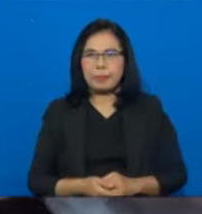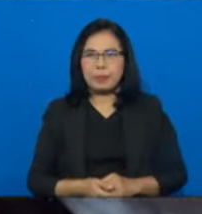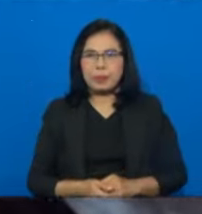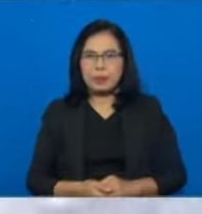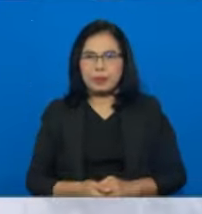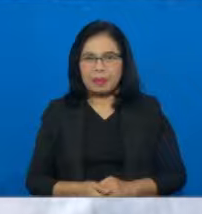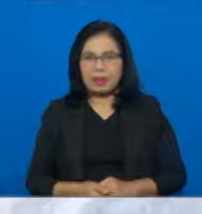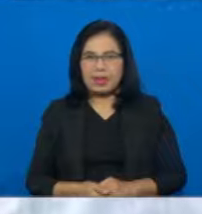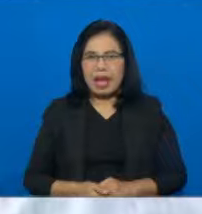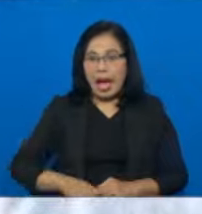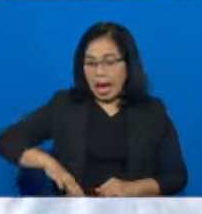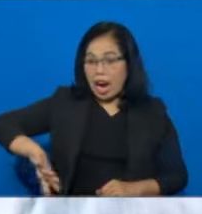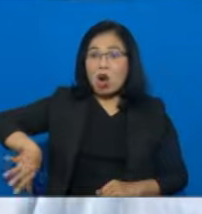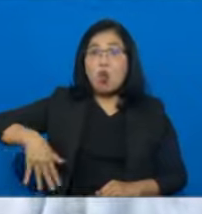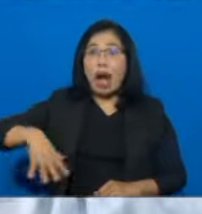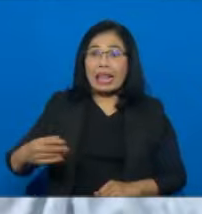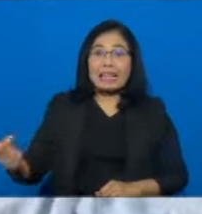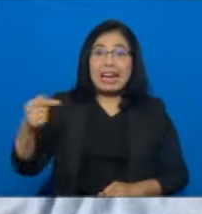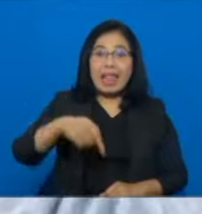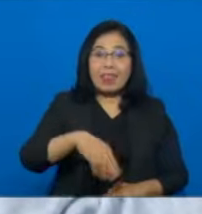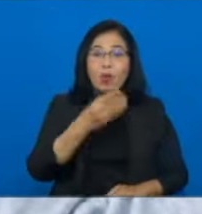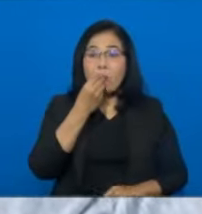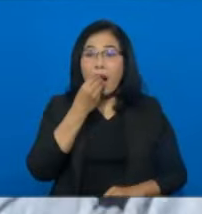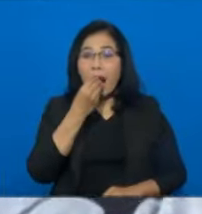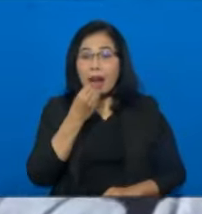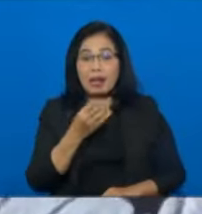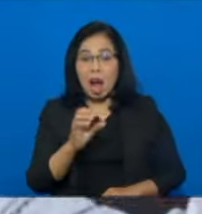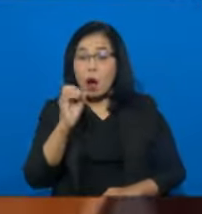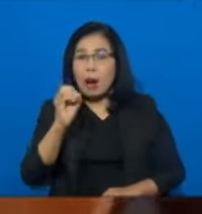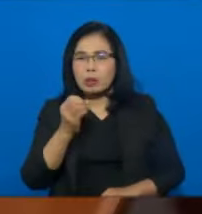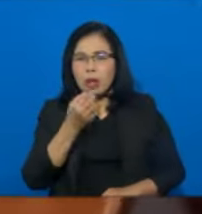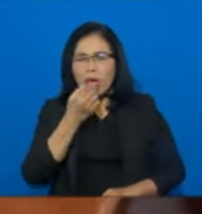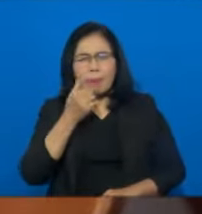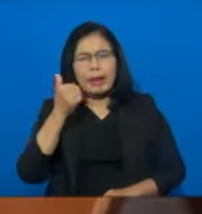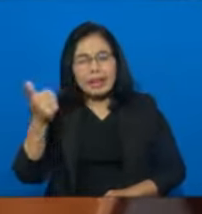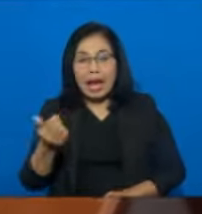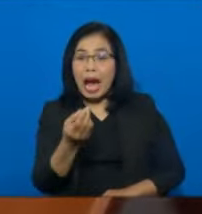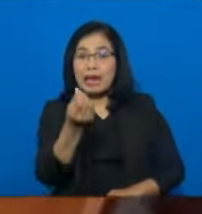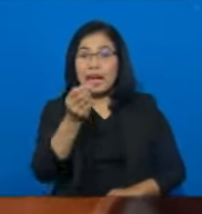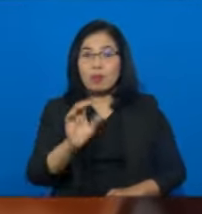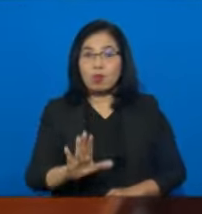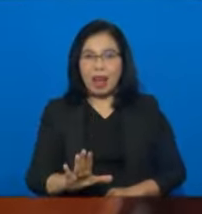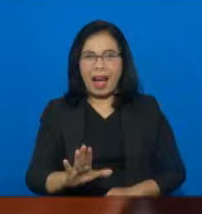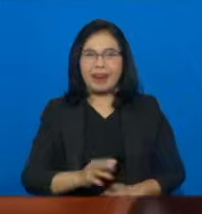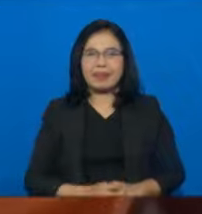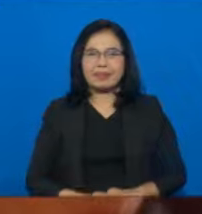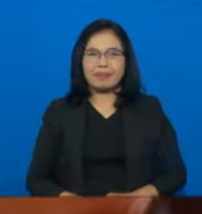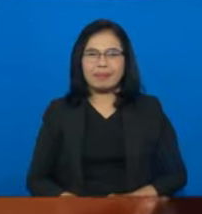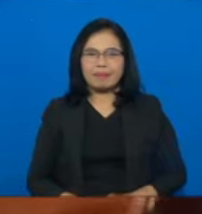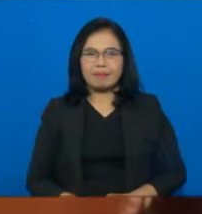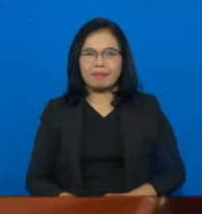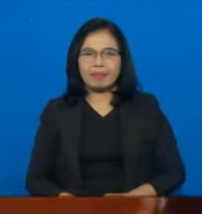dan keluarganya sangat menikmati menu bakso di tempat ini karena rasanya enak dan harganya pun terjangkau bagi para penikmat bakso.